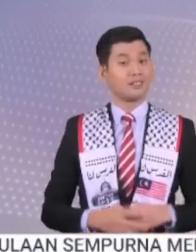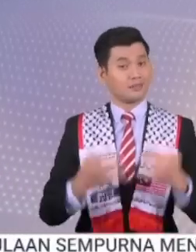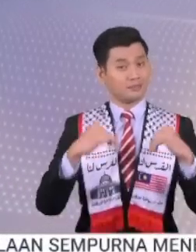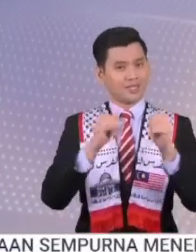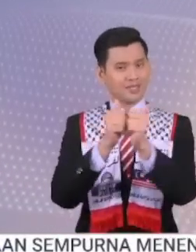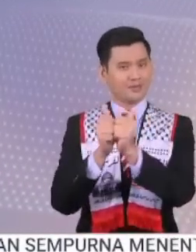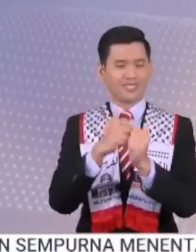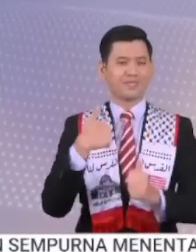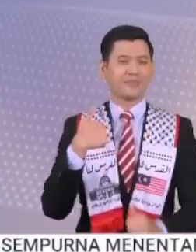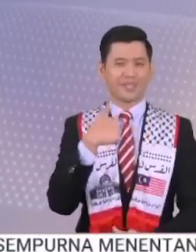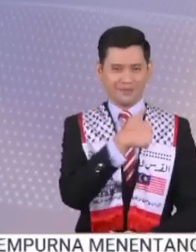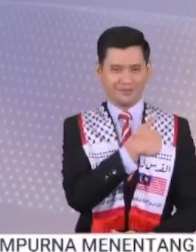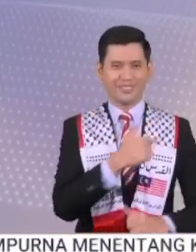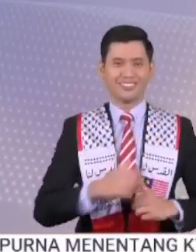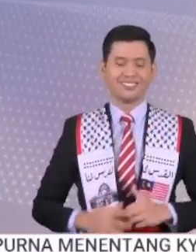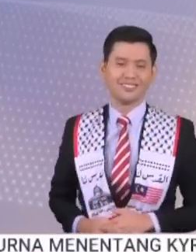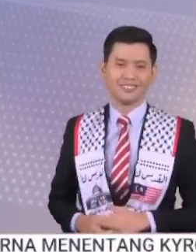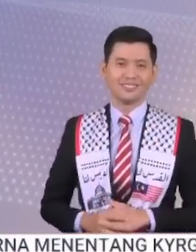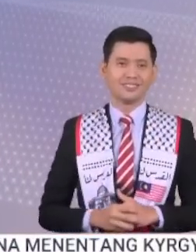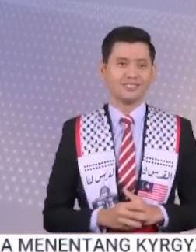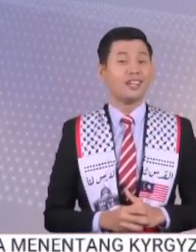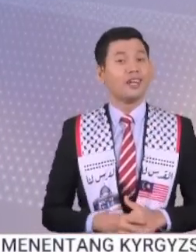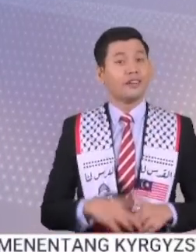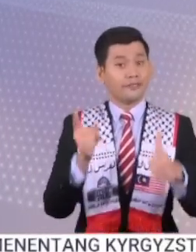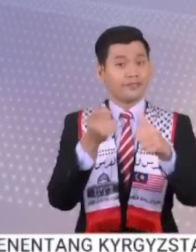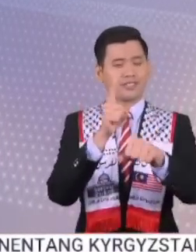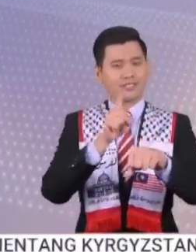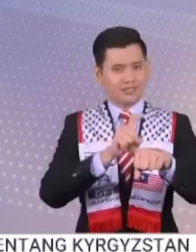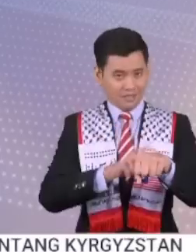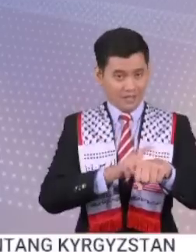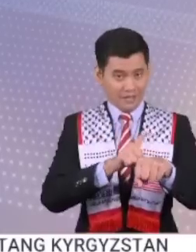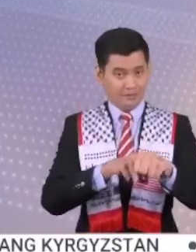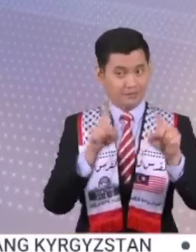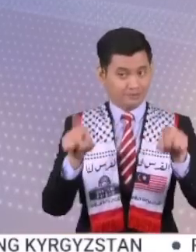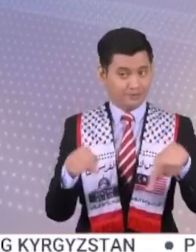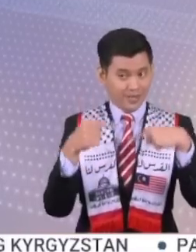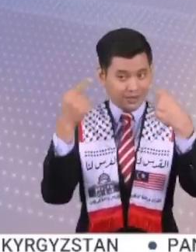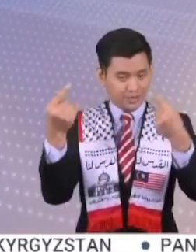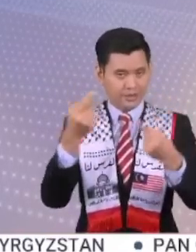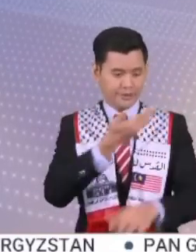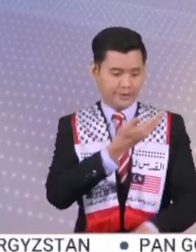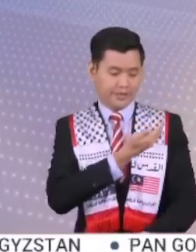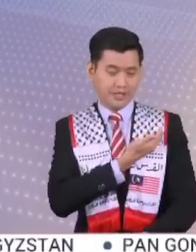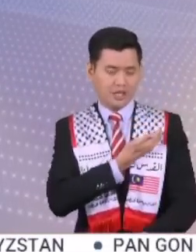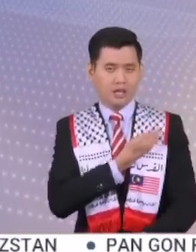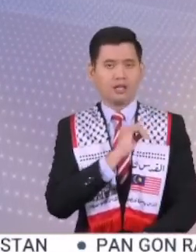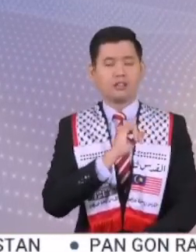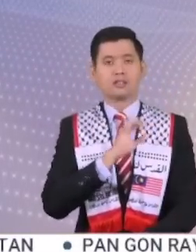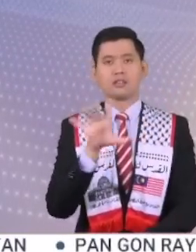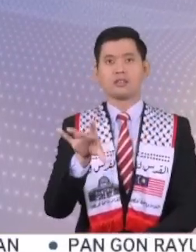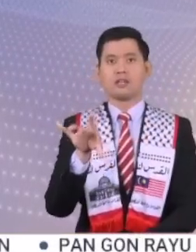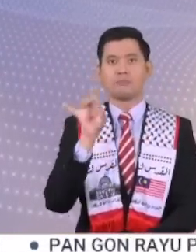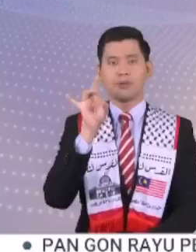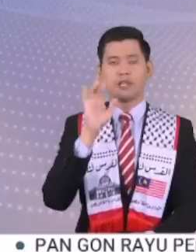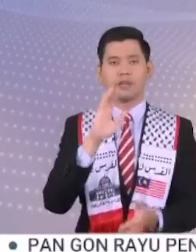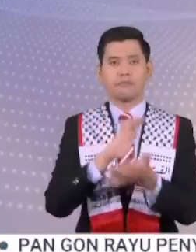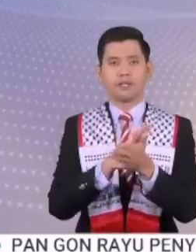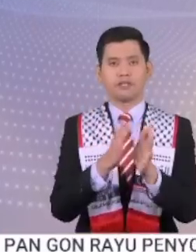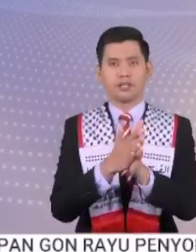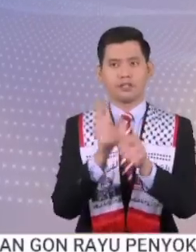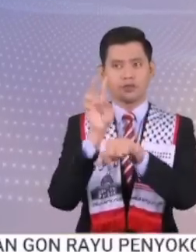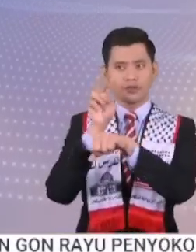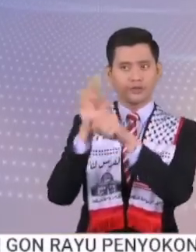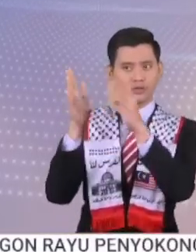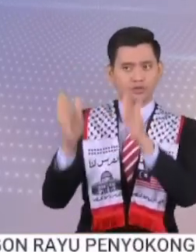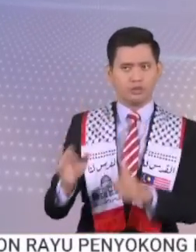Masih bersama berita perdana. Pertama kali menjejakkan kaki ke Gaza, saya terpilih menjadi saksi